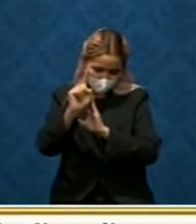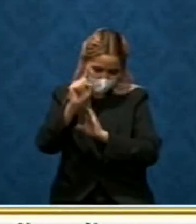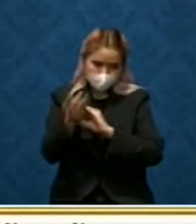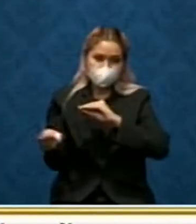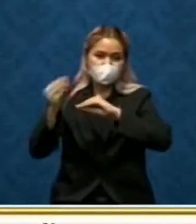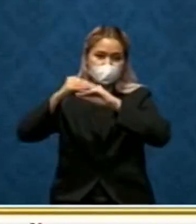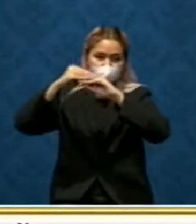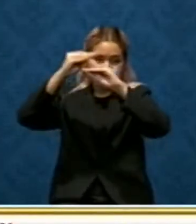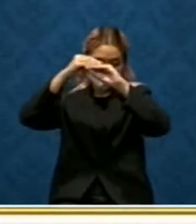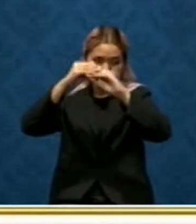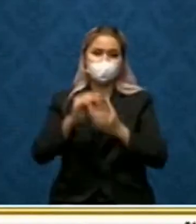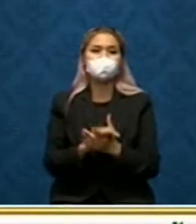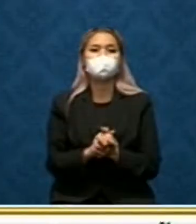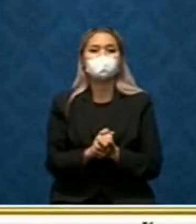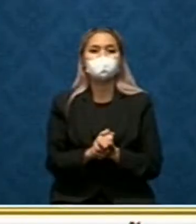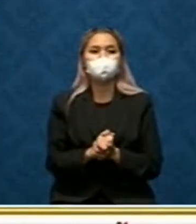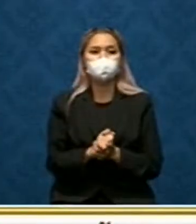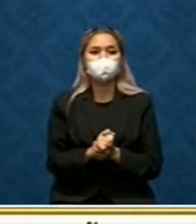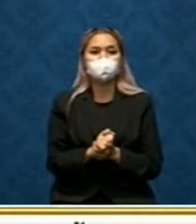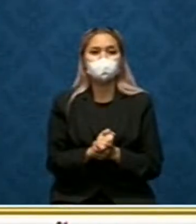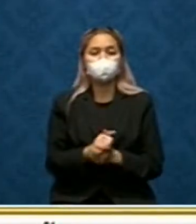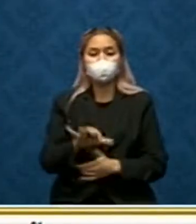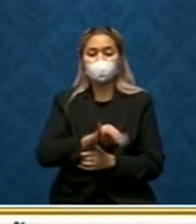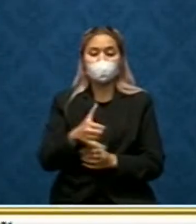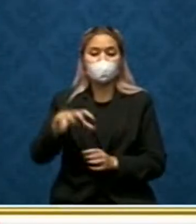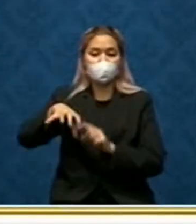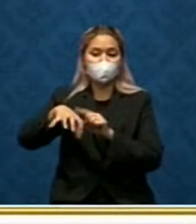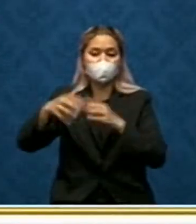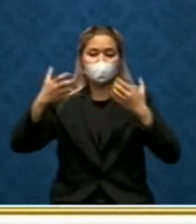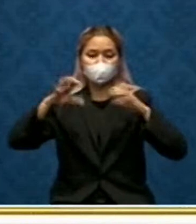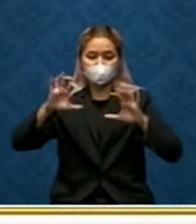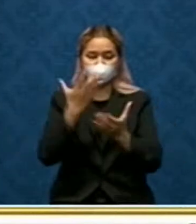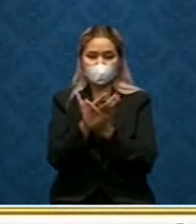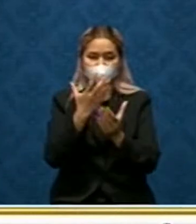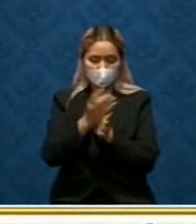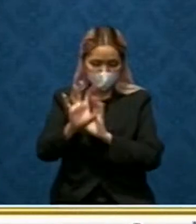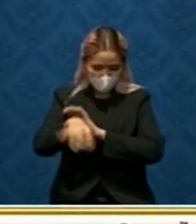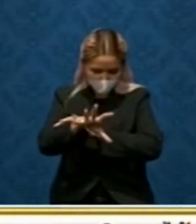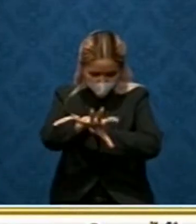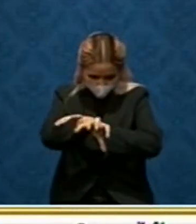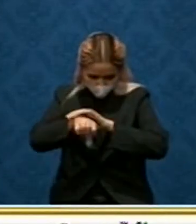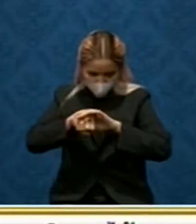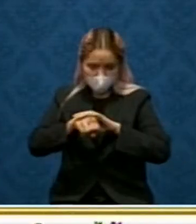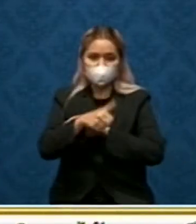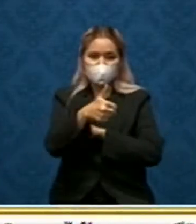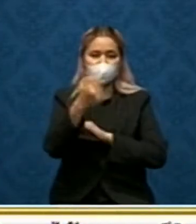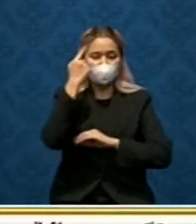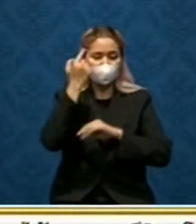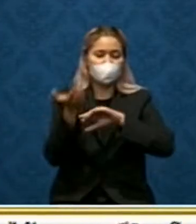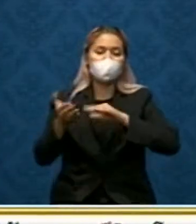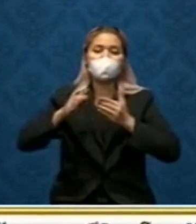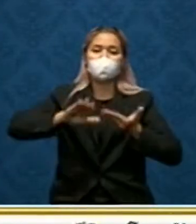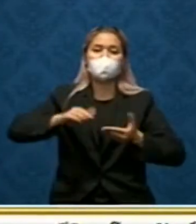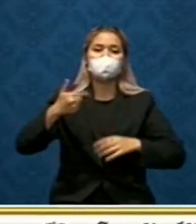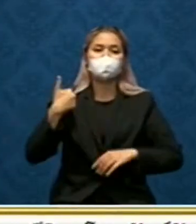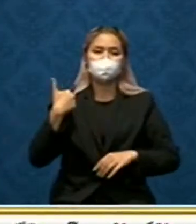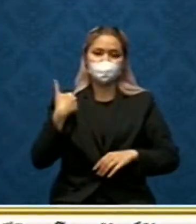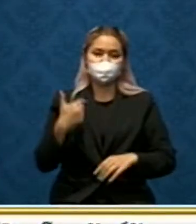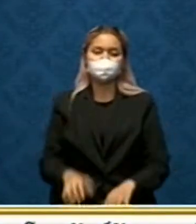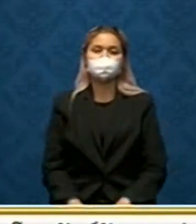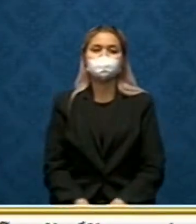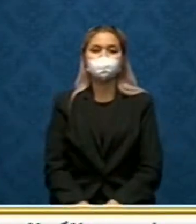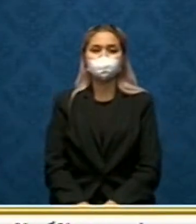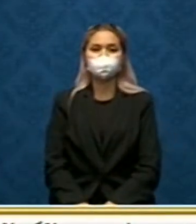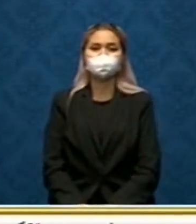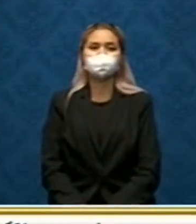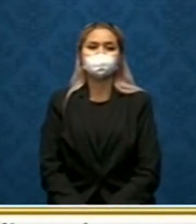คือ ลวงเอาเงินในหนวยงานของรฐด้วยลมเหลว แล้วที่สำคญก็คือว